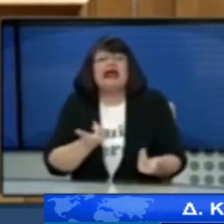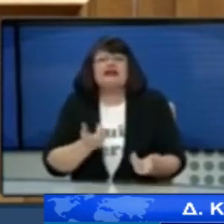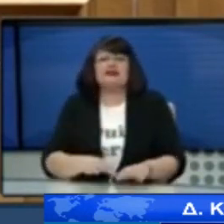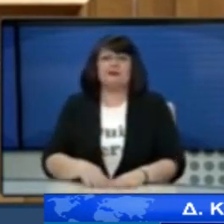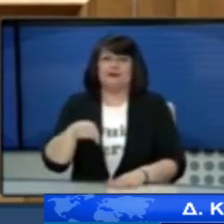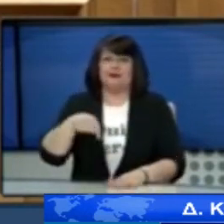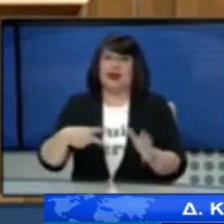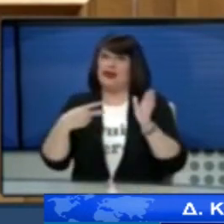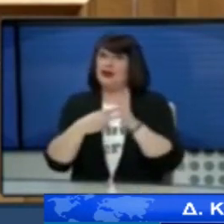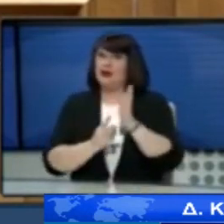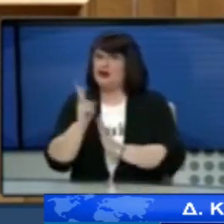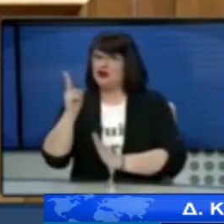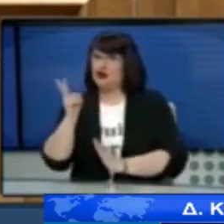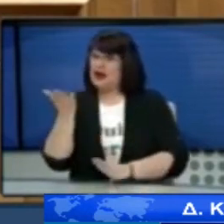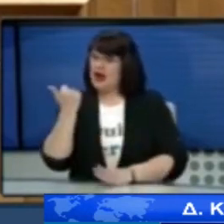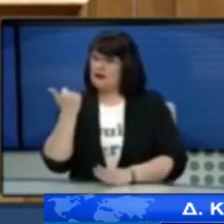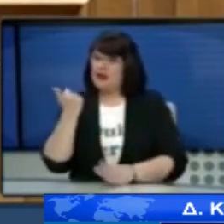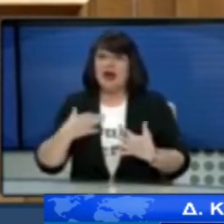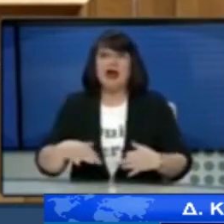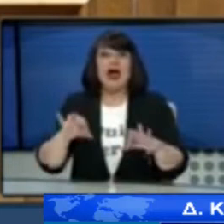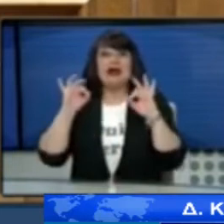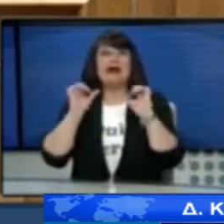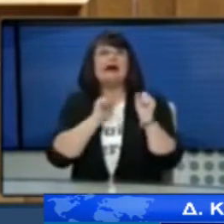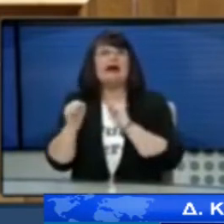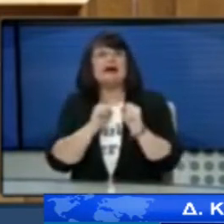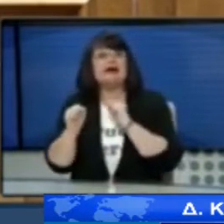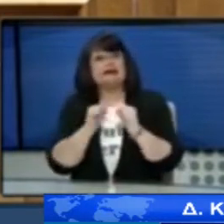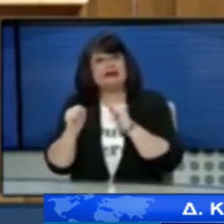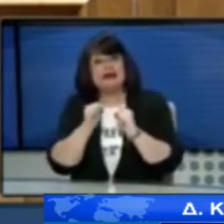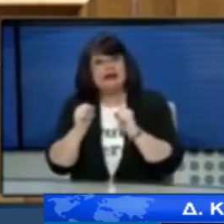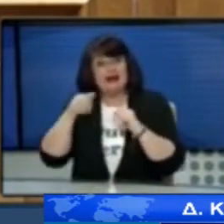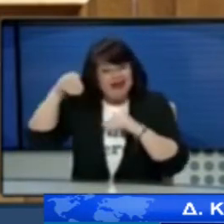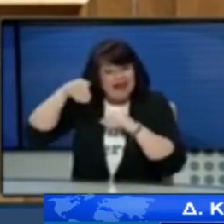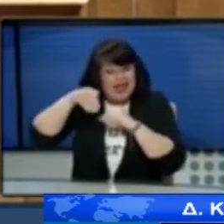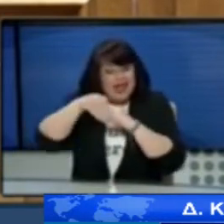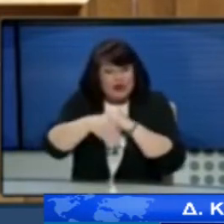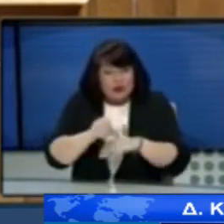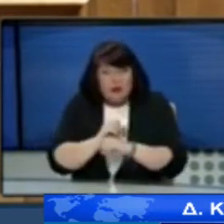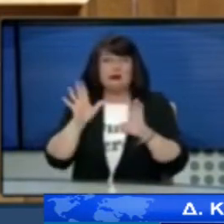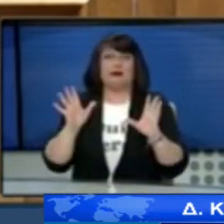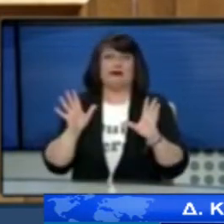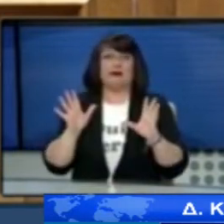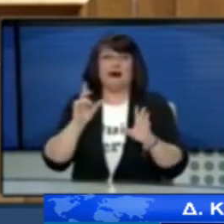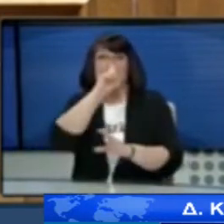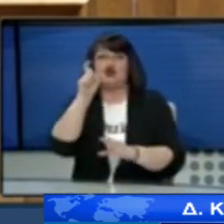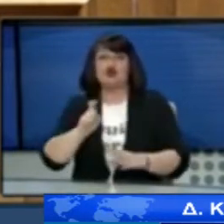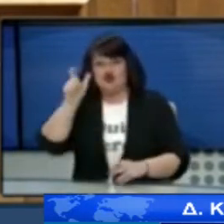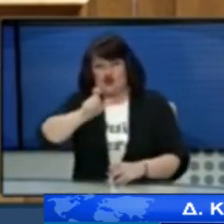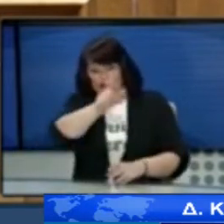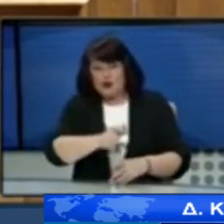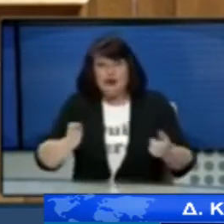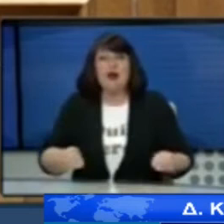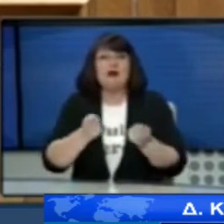στο 2012, στην αρχή της κρίσης που επιδείνωσε απότομα τη ζωή των